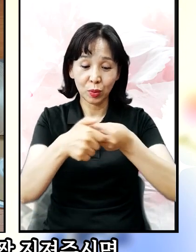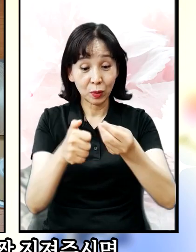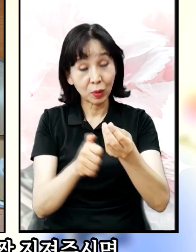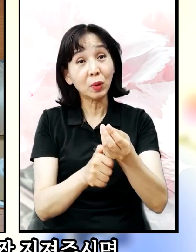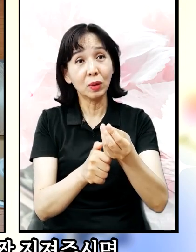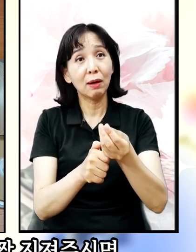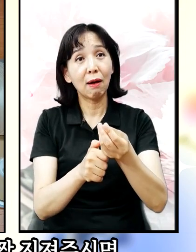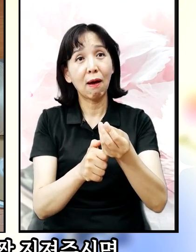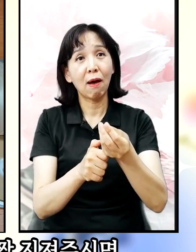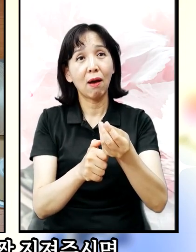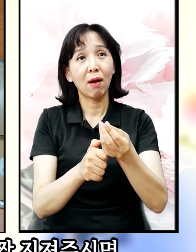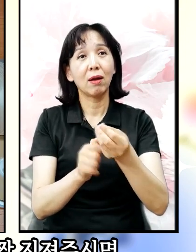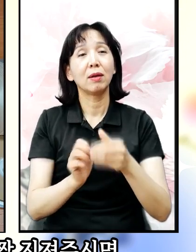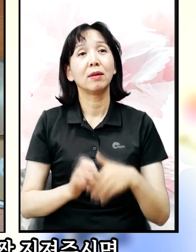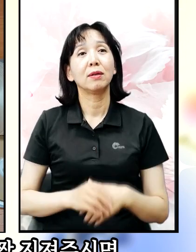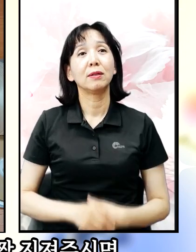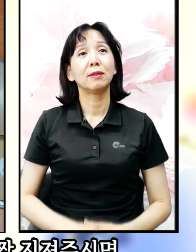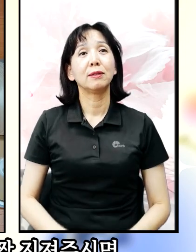지져주시면,